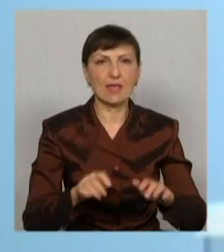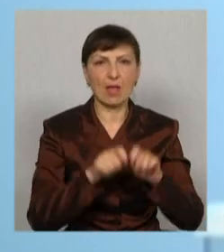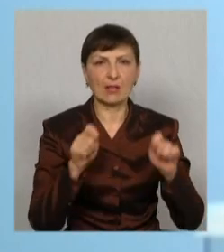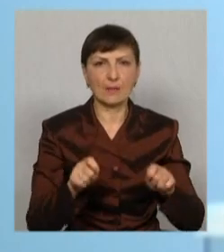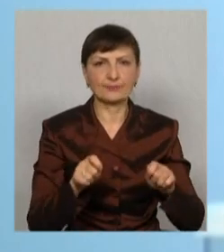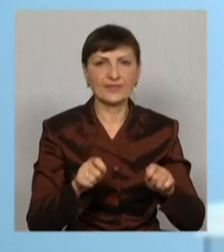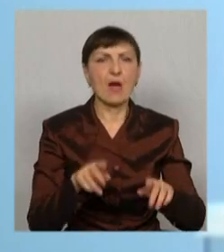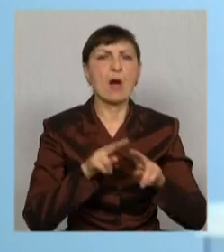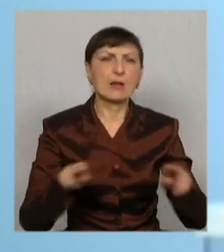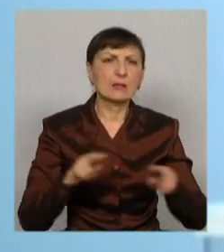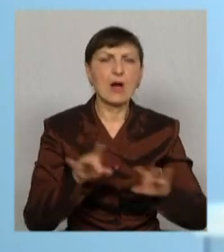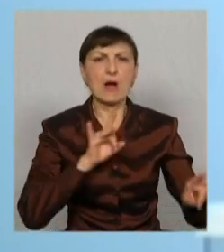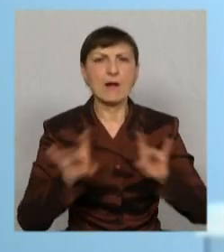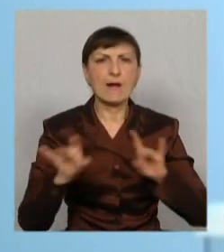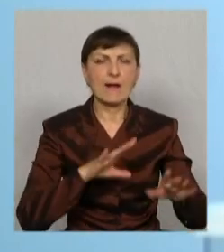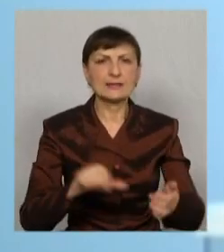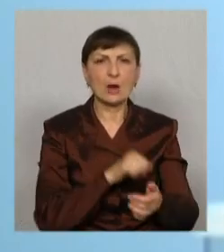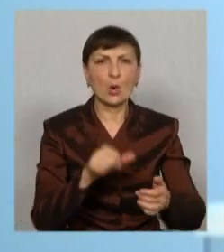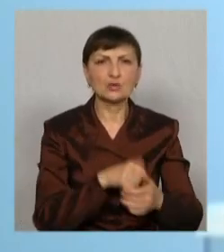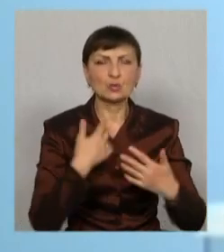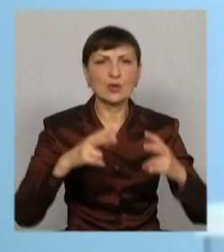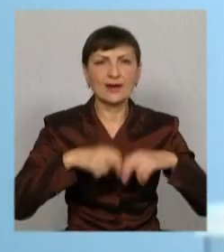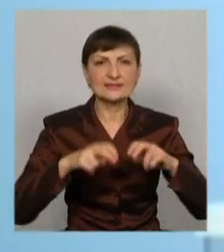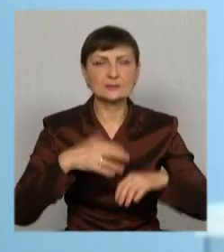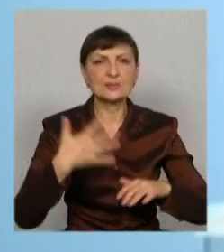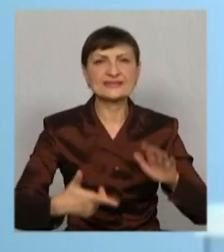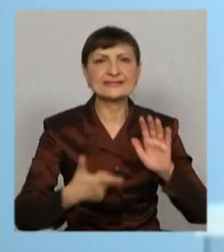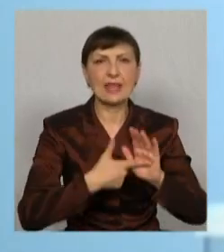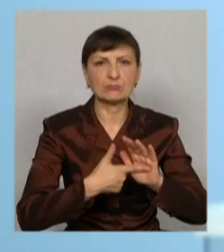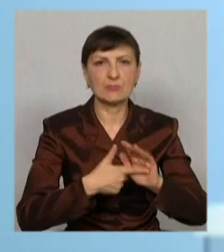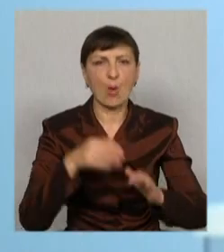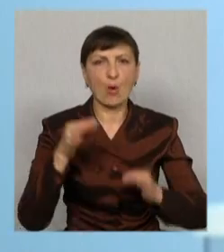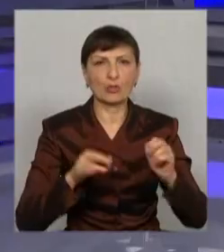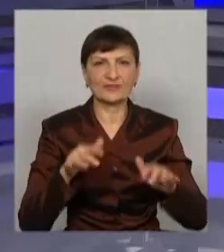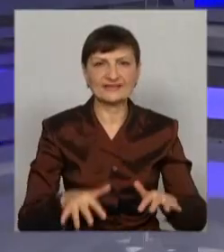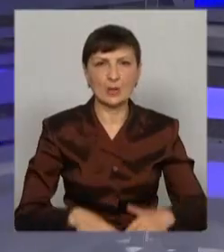рекламе и пропаганде наркотиков расследуется порядка 57 уголовных дел.